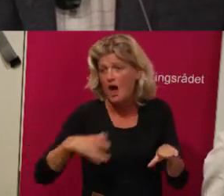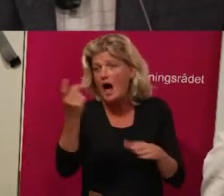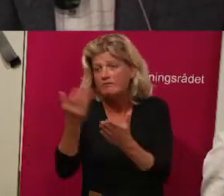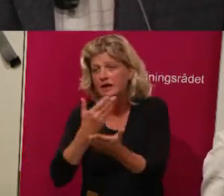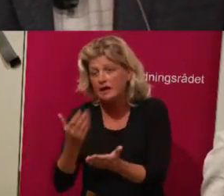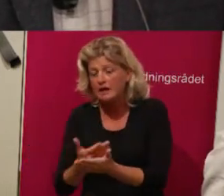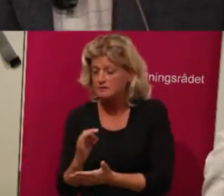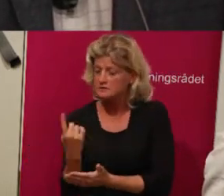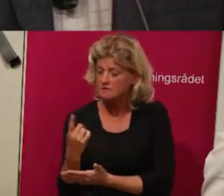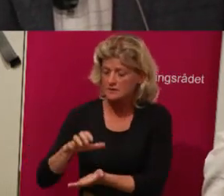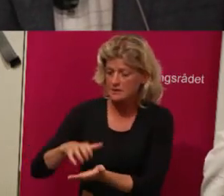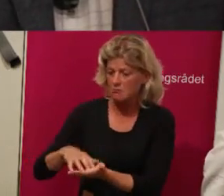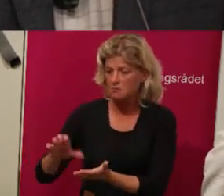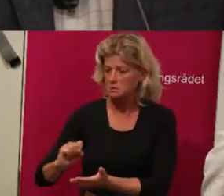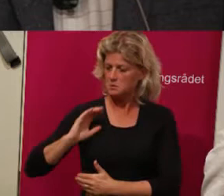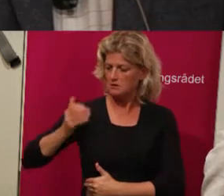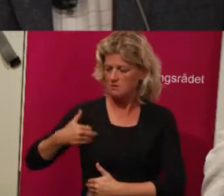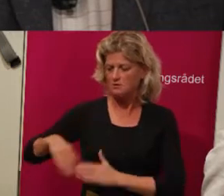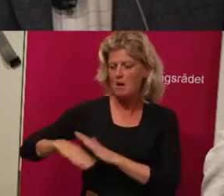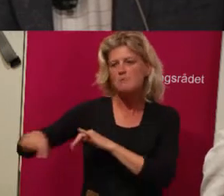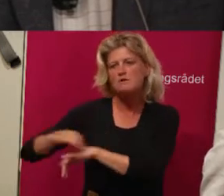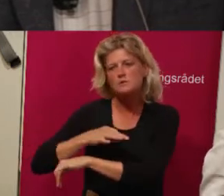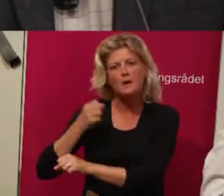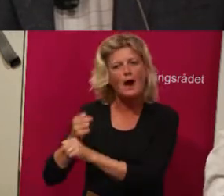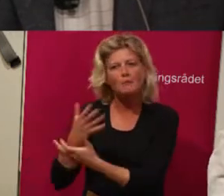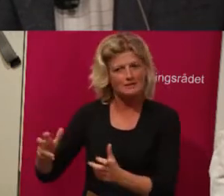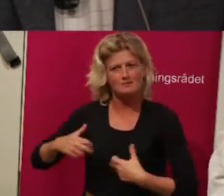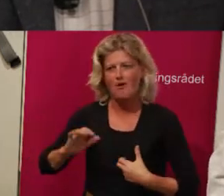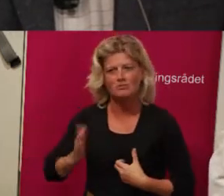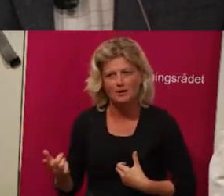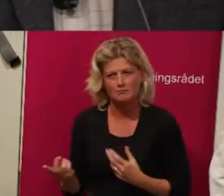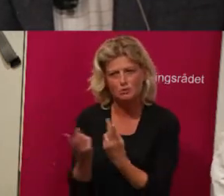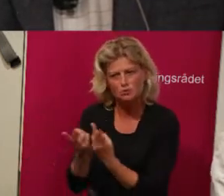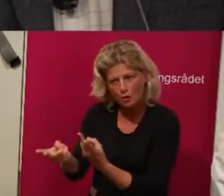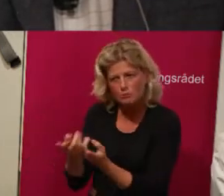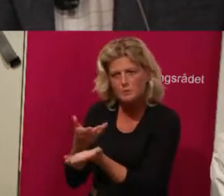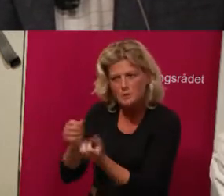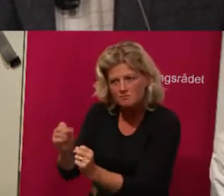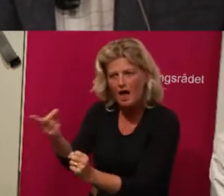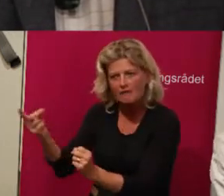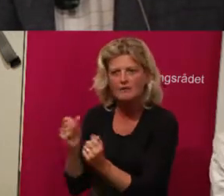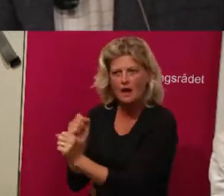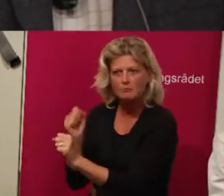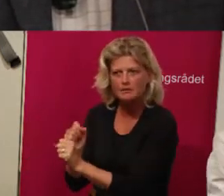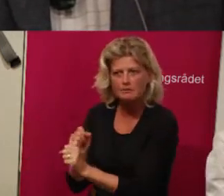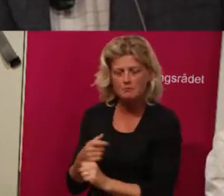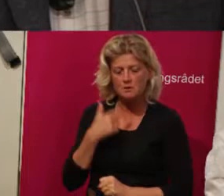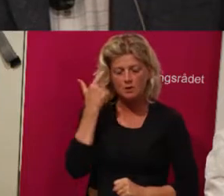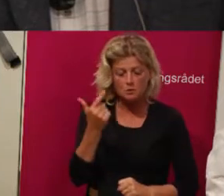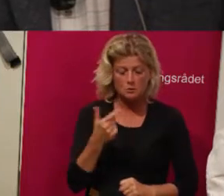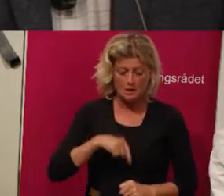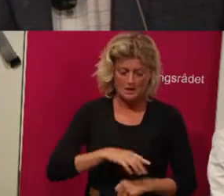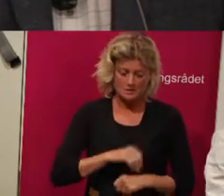av kvinnor som är hemmafruar. Så jag menar, de lösningar vi har i Sverige, det här är den lösning vi har idag. Vi kan ändra en del i